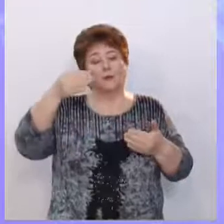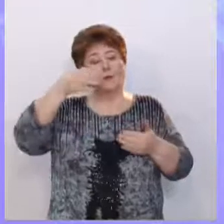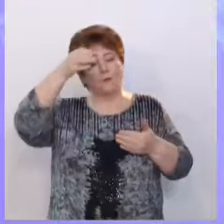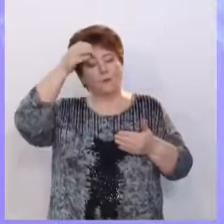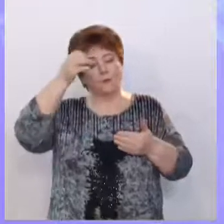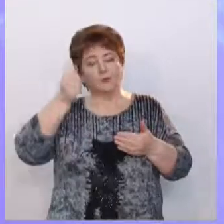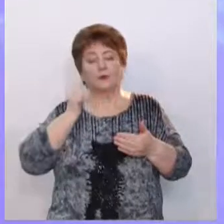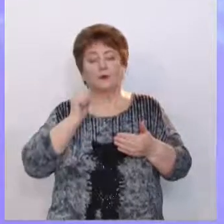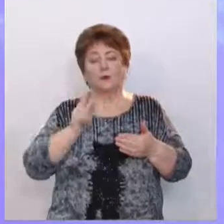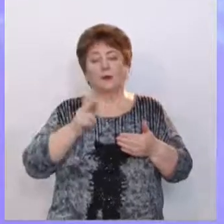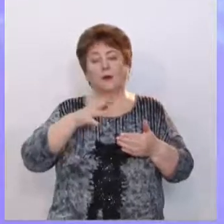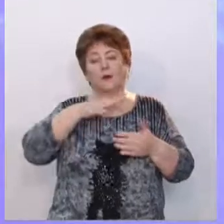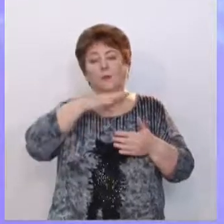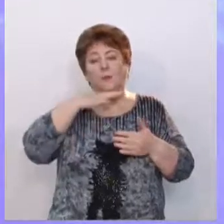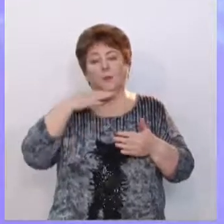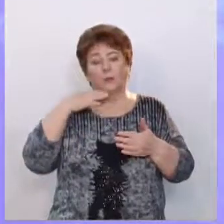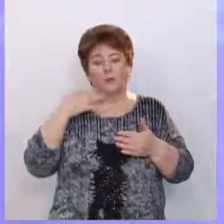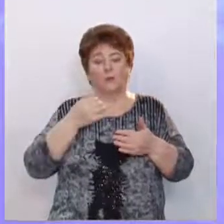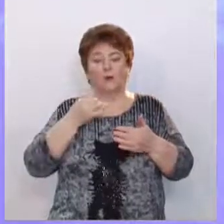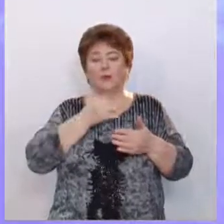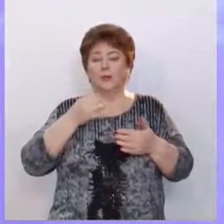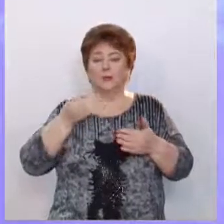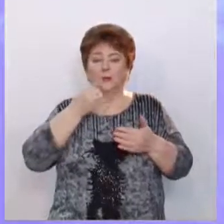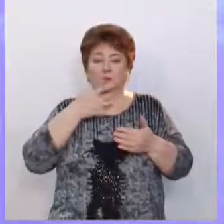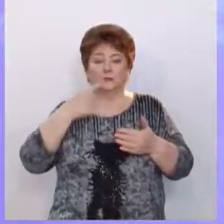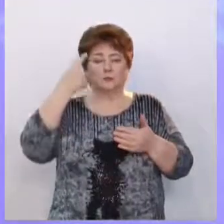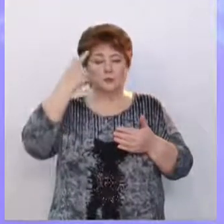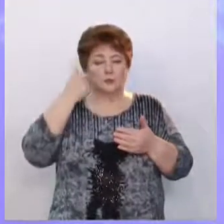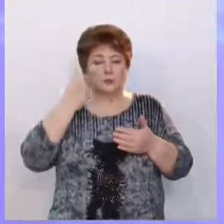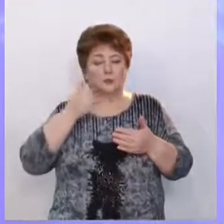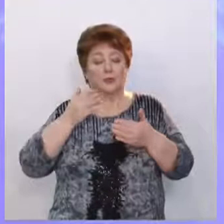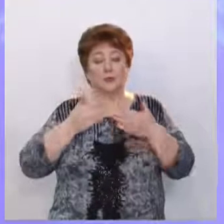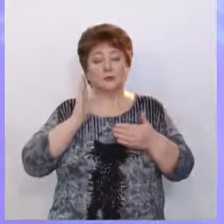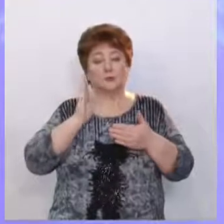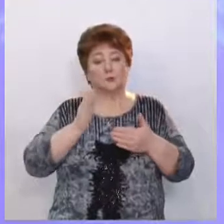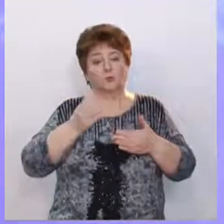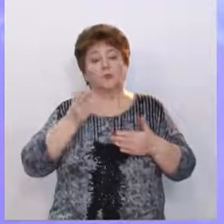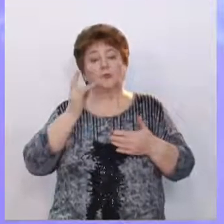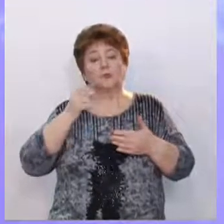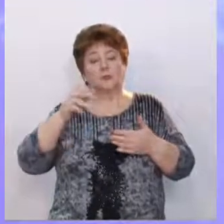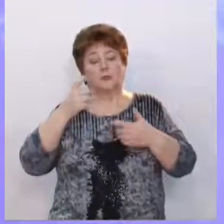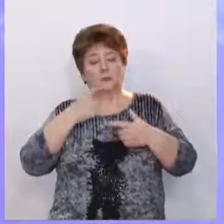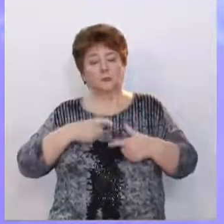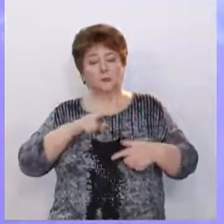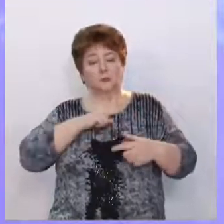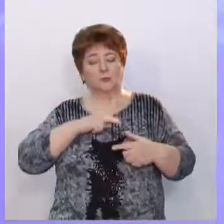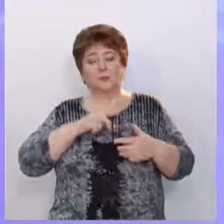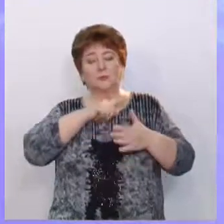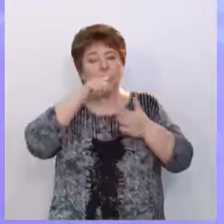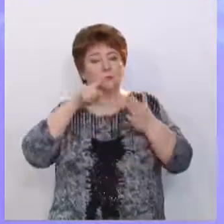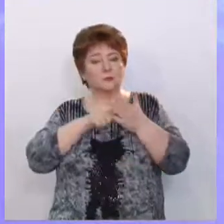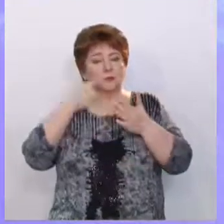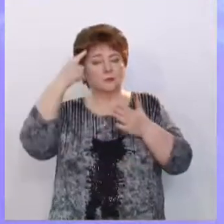умные, как много и хорошо умеете, если будете работать над собой, ставить